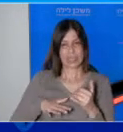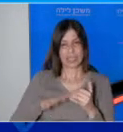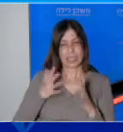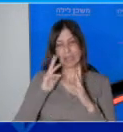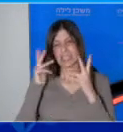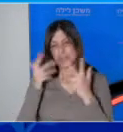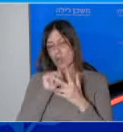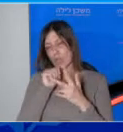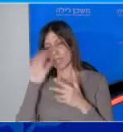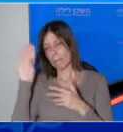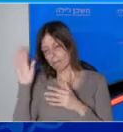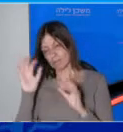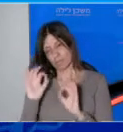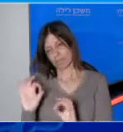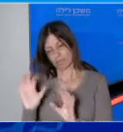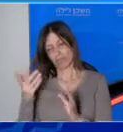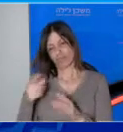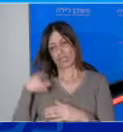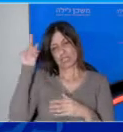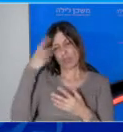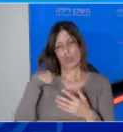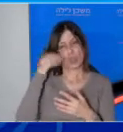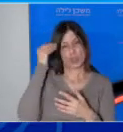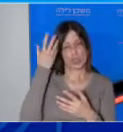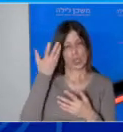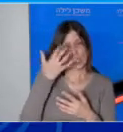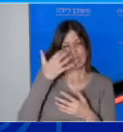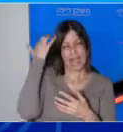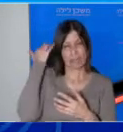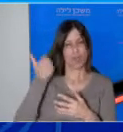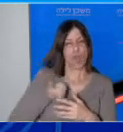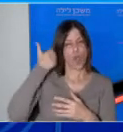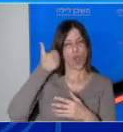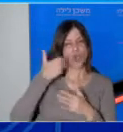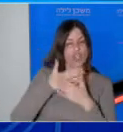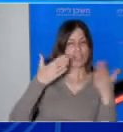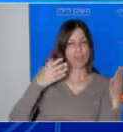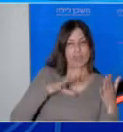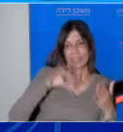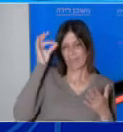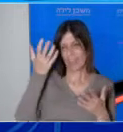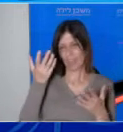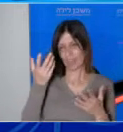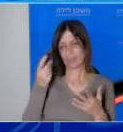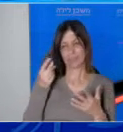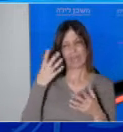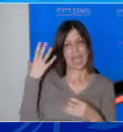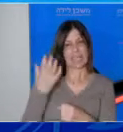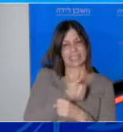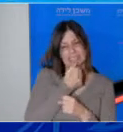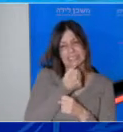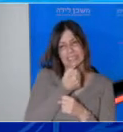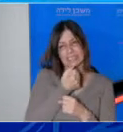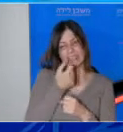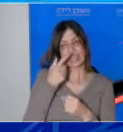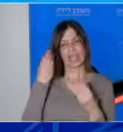הציבור לא רצה את נתניהו, על הכיפה, שיצביעו, לא זוכר שיאיר לפיד, ראש מחנה השמאל, לצורך העניין, נבחר והשיג את מיטב,